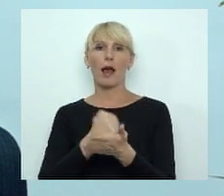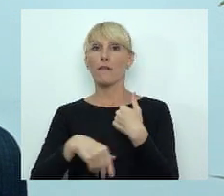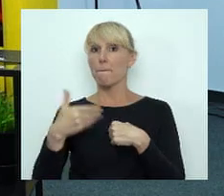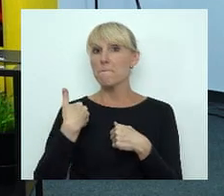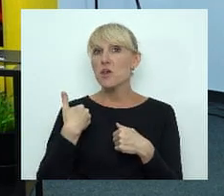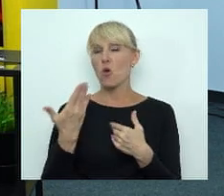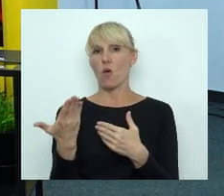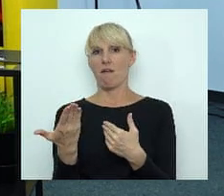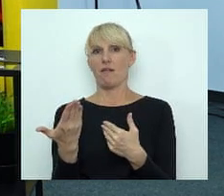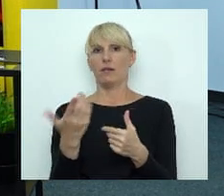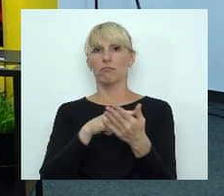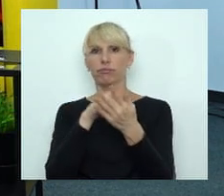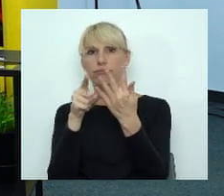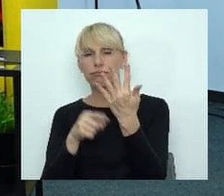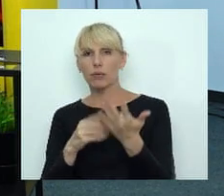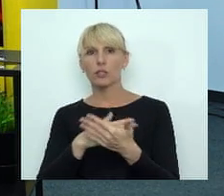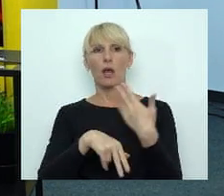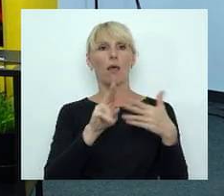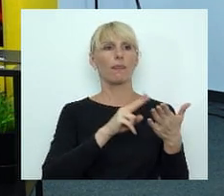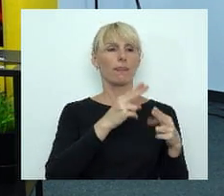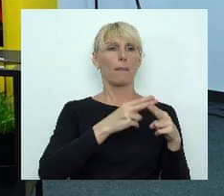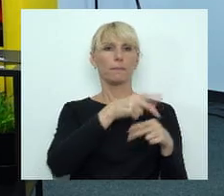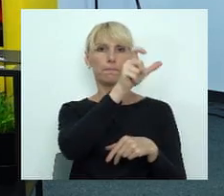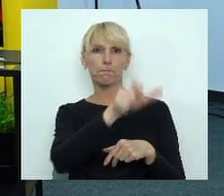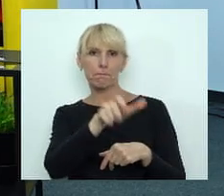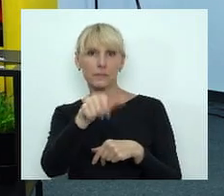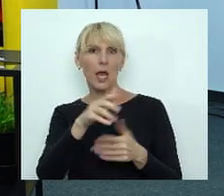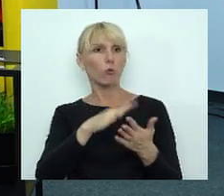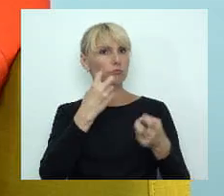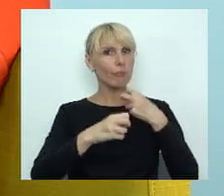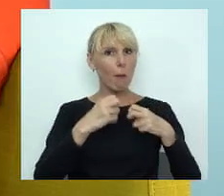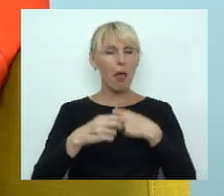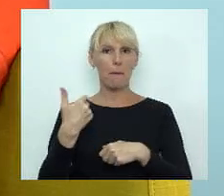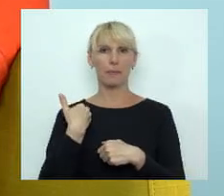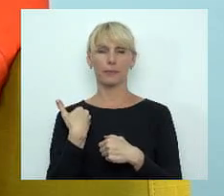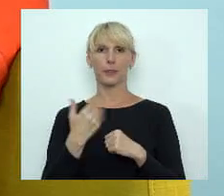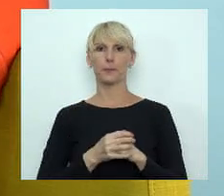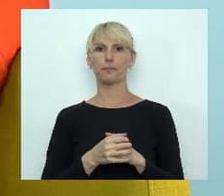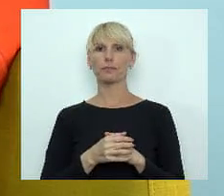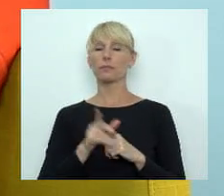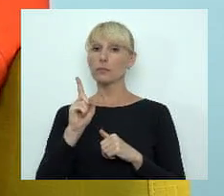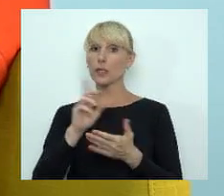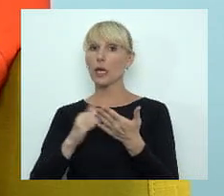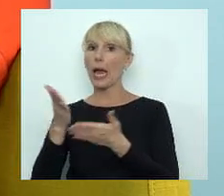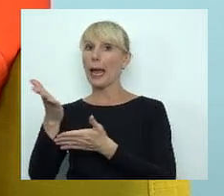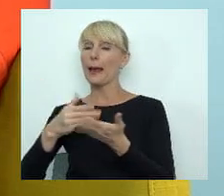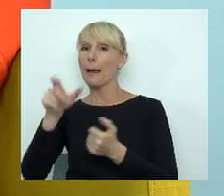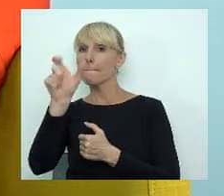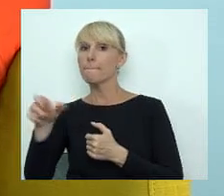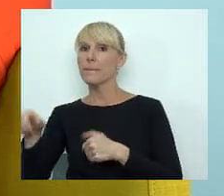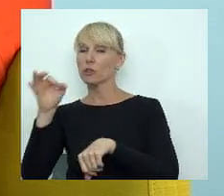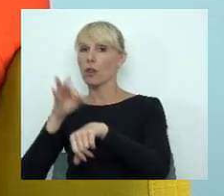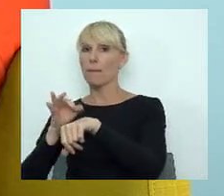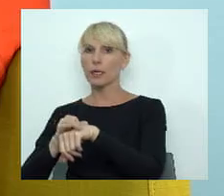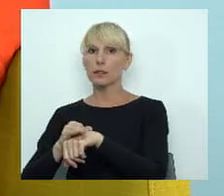że jednak pacjenci mieli jakiś problem z RODO? W zakresie personelu medycznego, danych